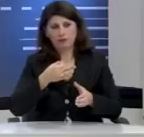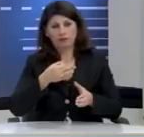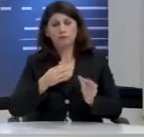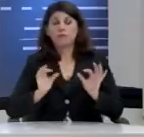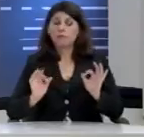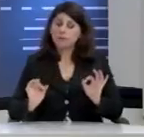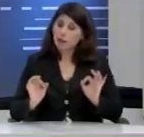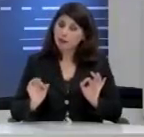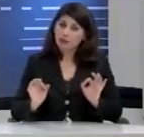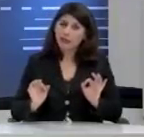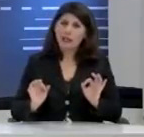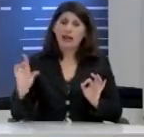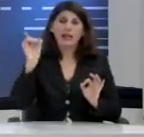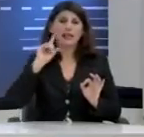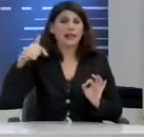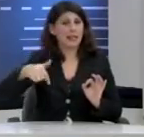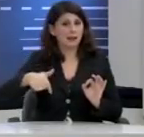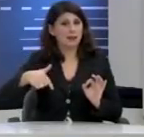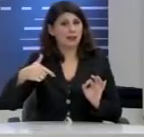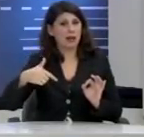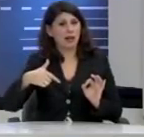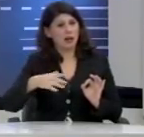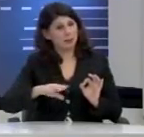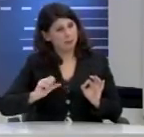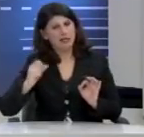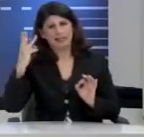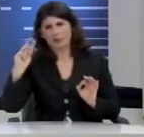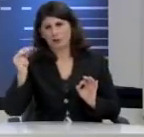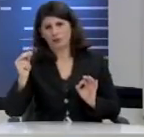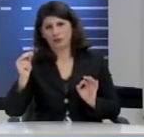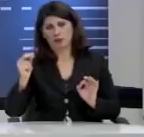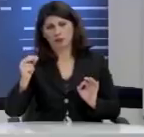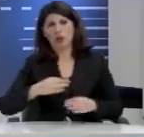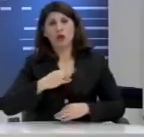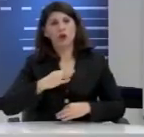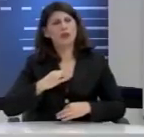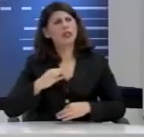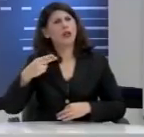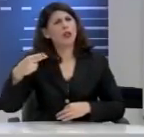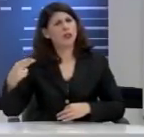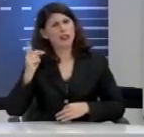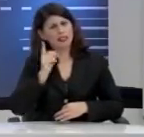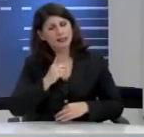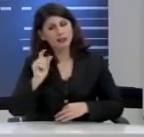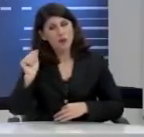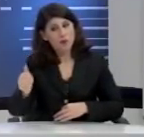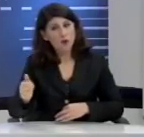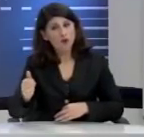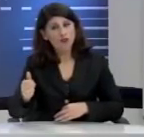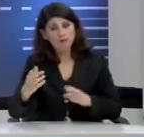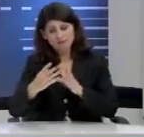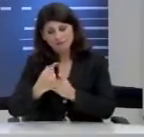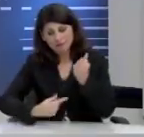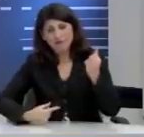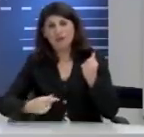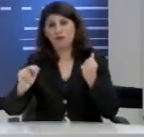Βεβαίως και η κυρία Γεννηματά έχει πάρει τρεις βουλευτές και ο Στοδωράκης ίσως έχει έναν λόγο να ασκεί κριτική γιατί είναι ο μόνος ο οποίος έχει χάσει βουλευτές